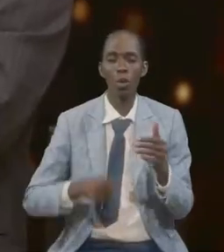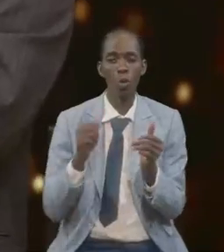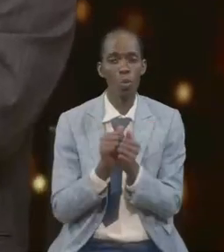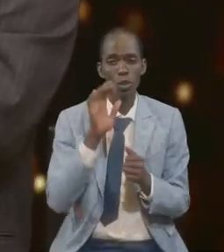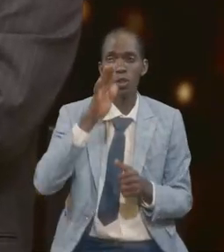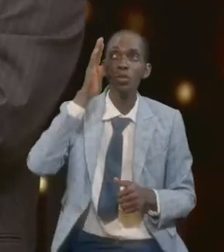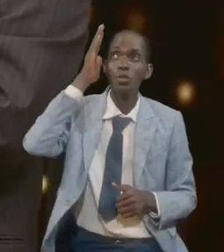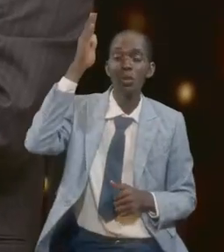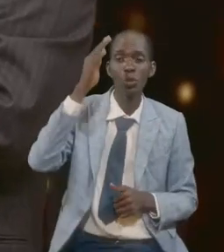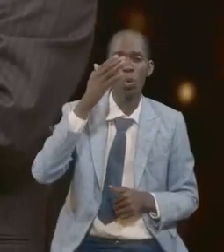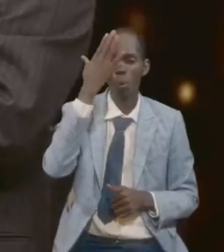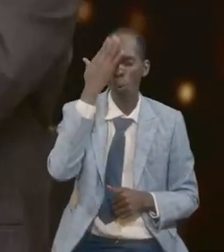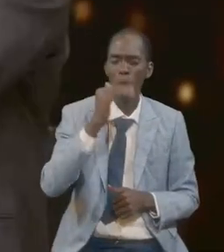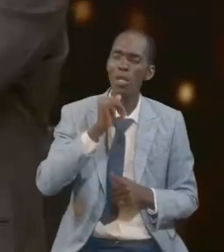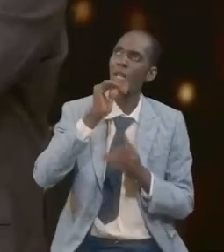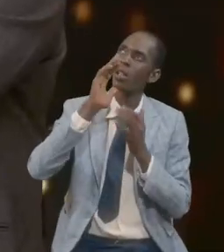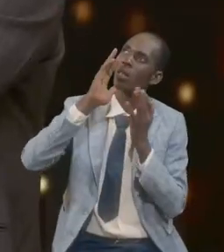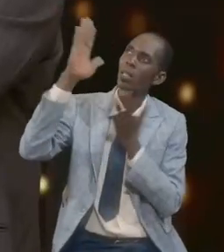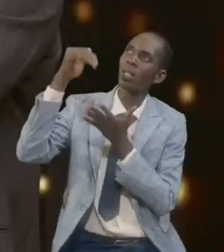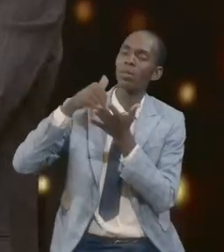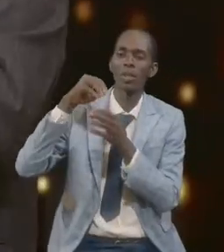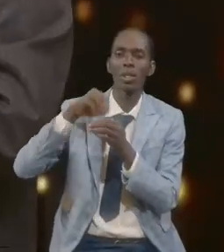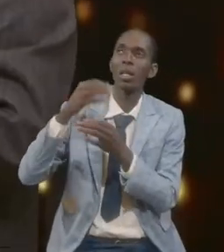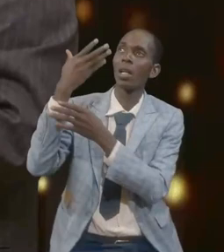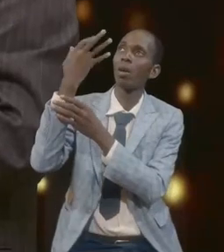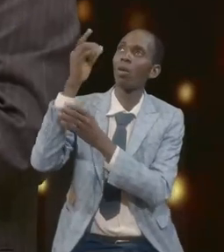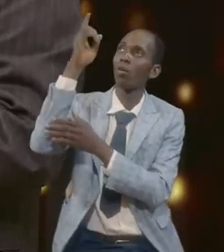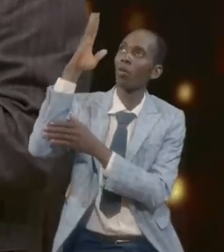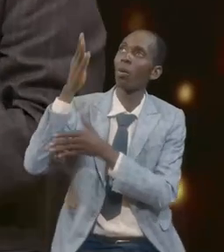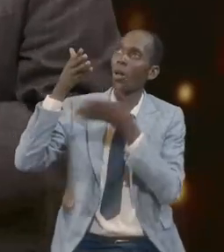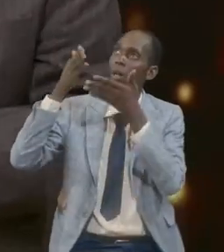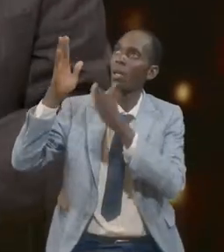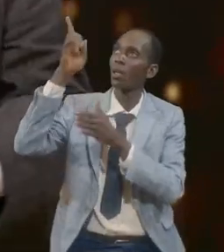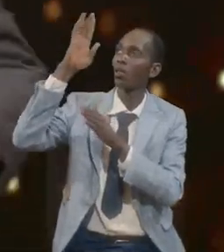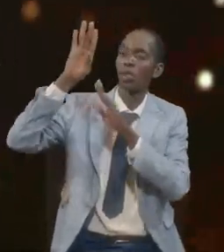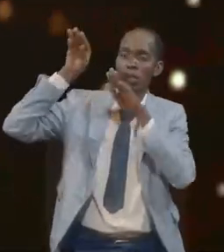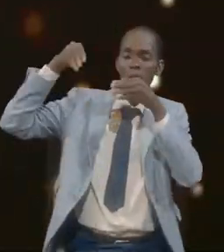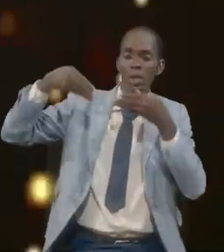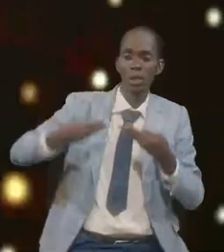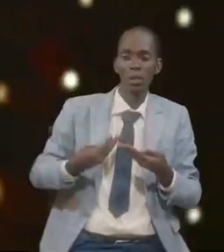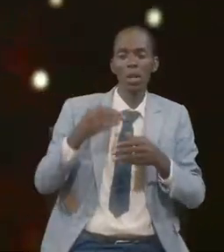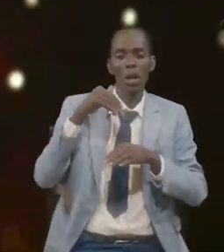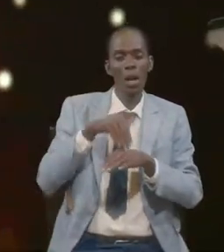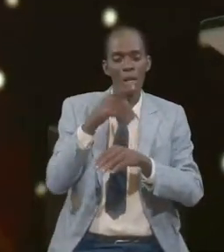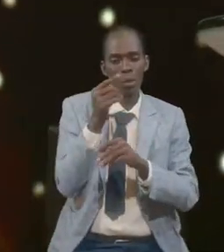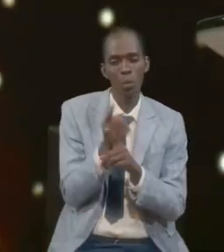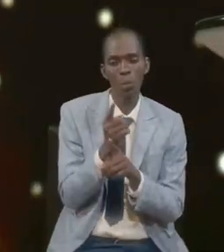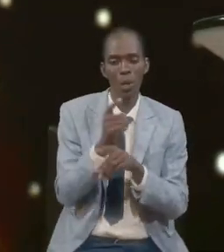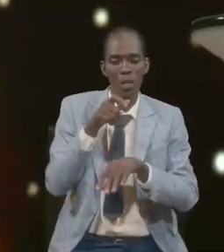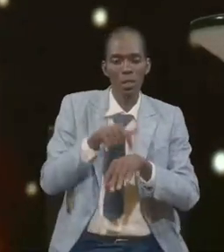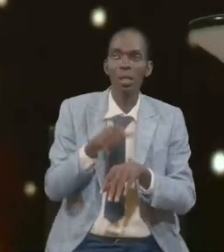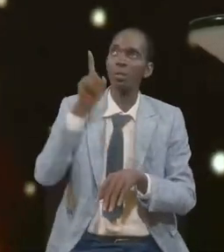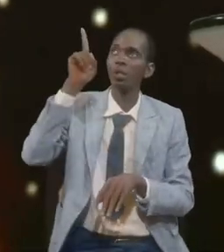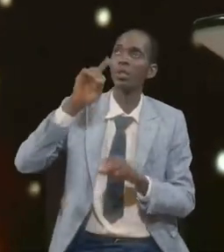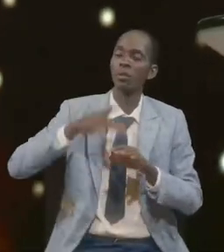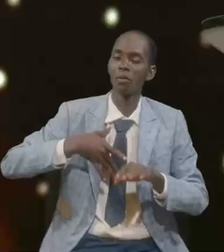que laisse cela dans la main de Dieu et que Dieu te donne cela au moment que